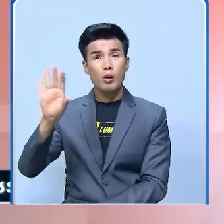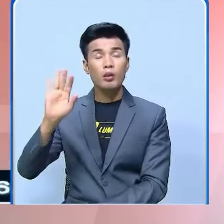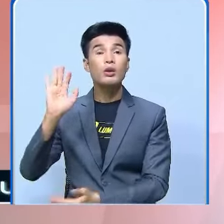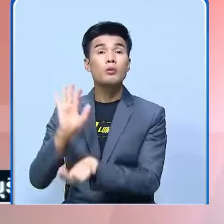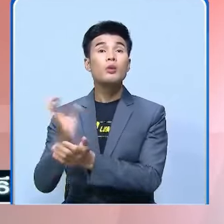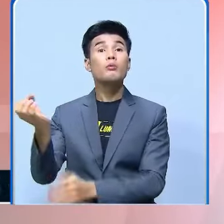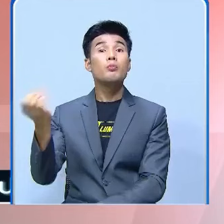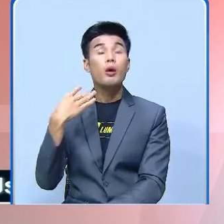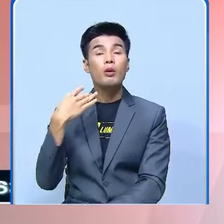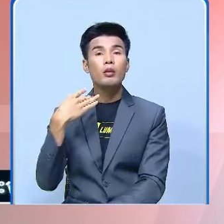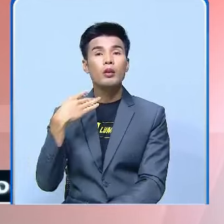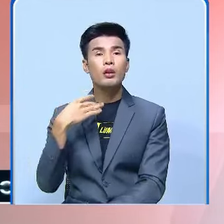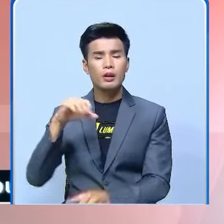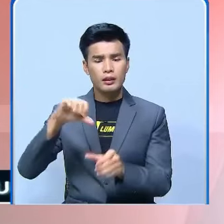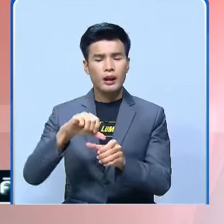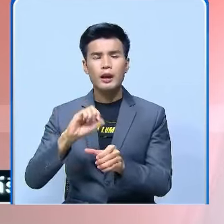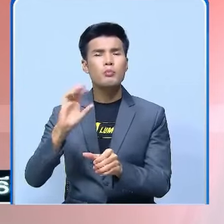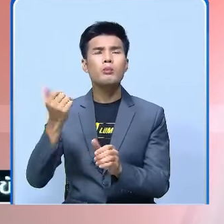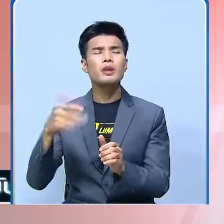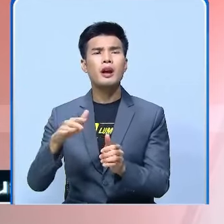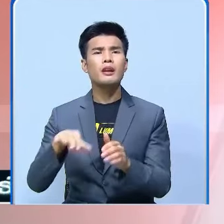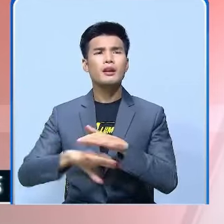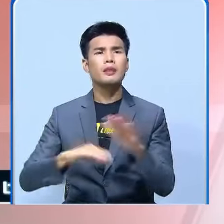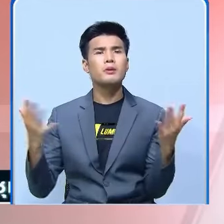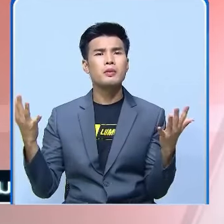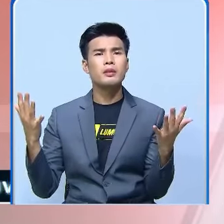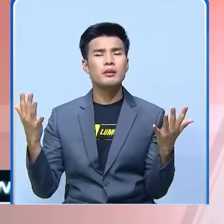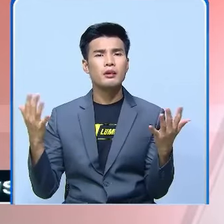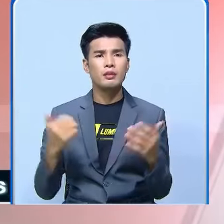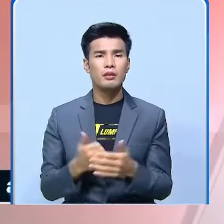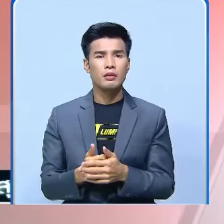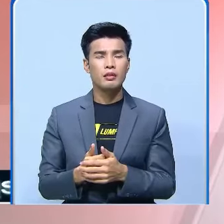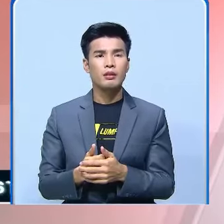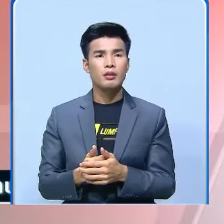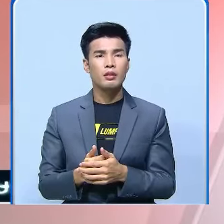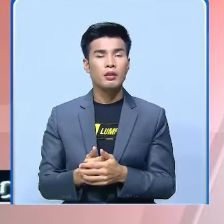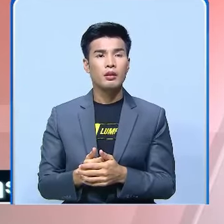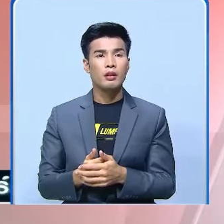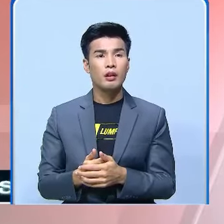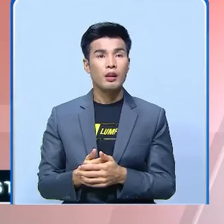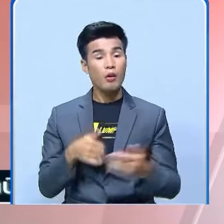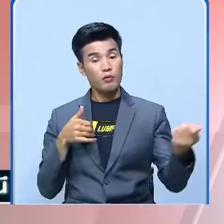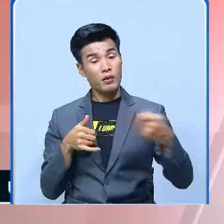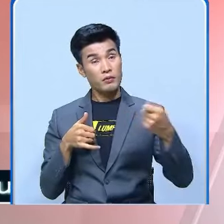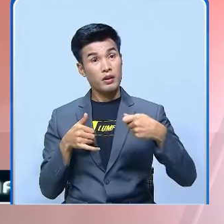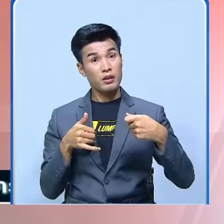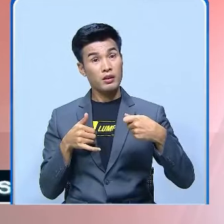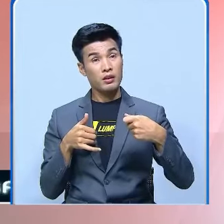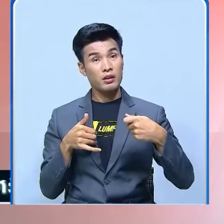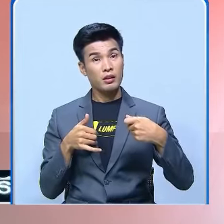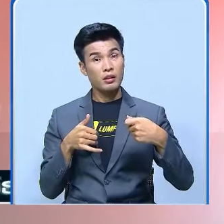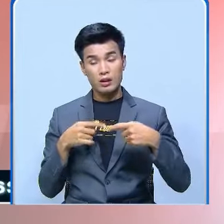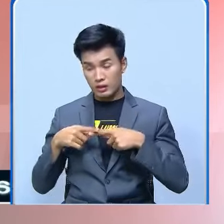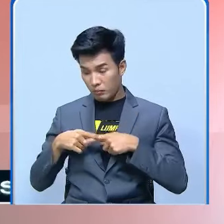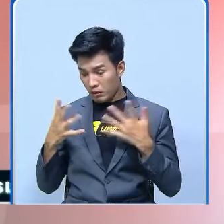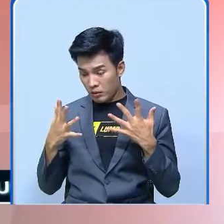าถังแก๊สแจ้งไม่ได้เพราะไม่มีหลักฐานแล้วก็ไอ้ที่มาไล่ฟันก็คือเรายังไม่บาดเจ็บ